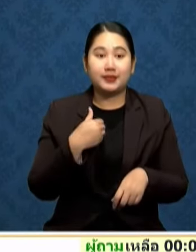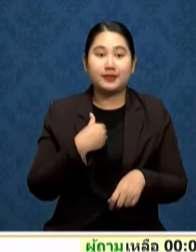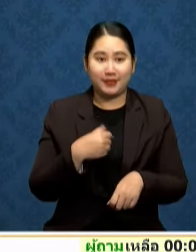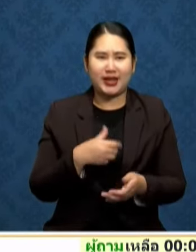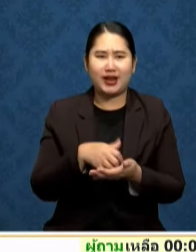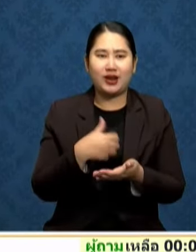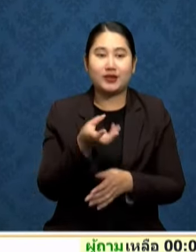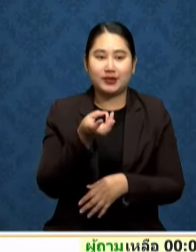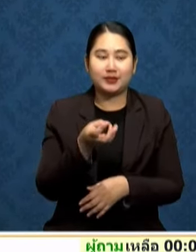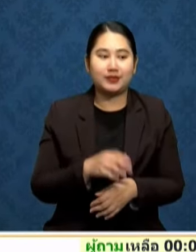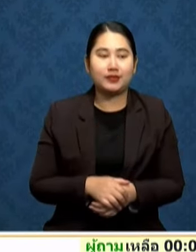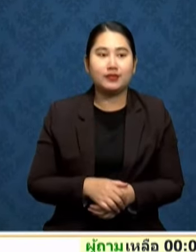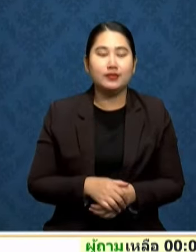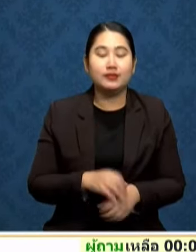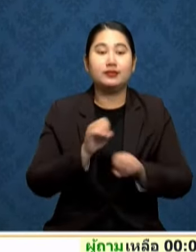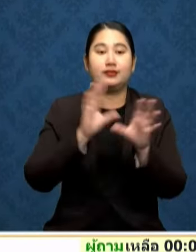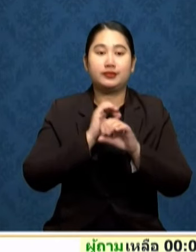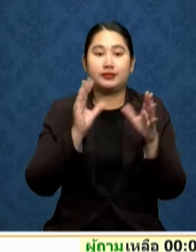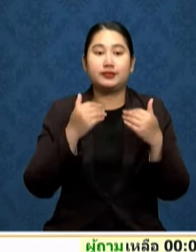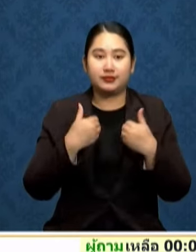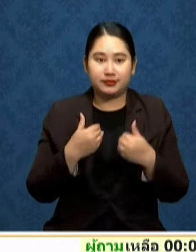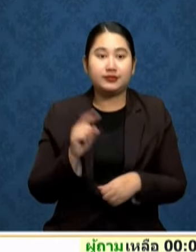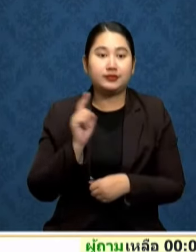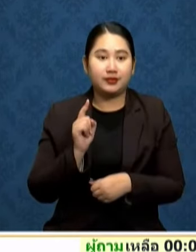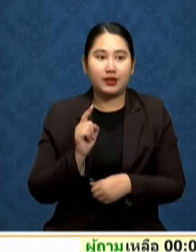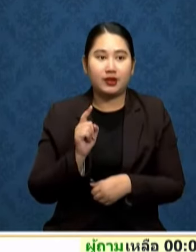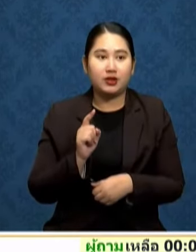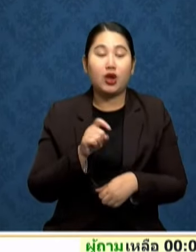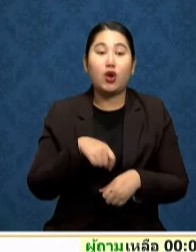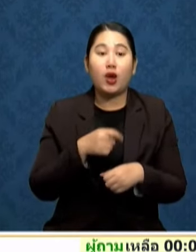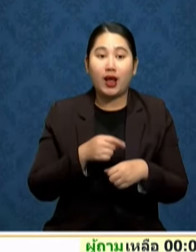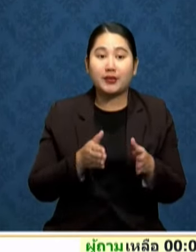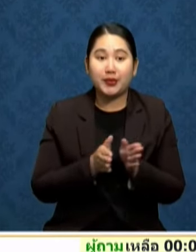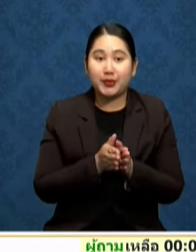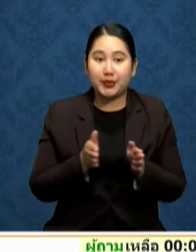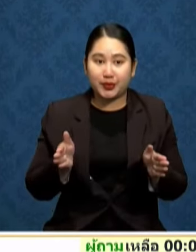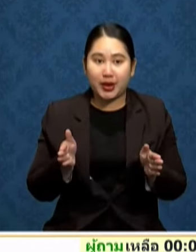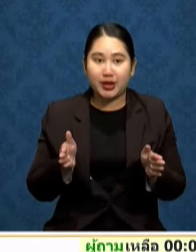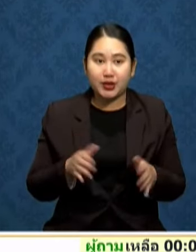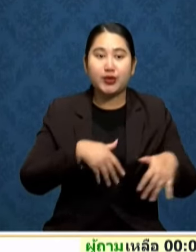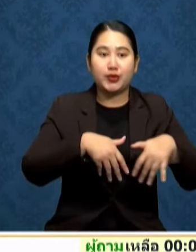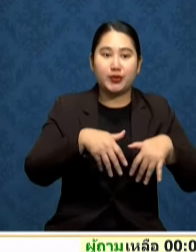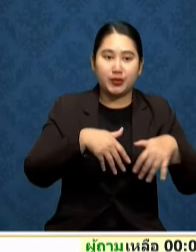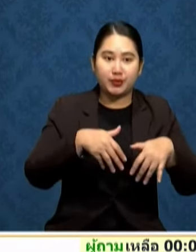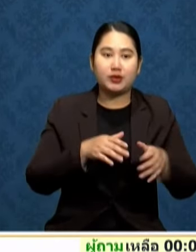จัยนิดเดียวครับยิ่งตอกย้ำครับว่าระยะห่างทางพันธุศาสตร์ของ